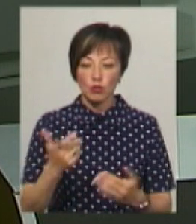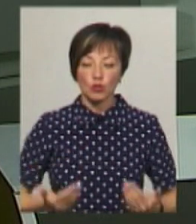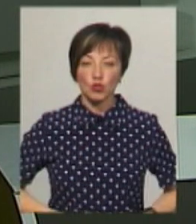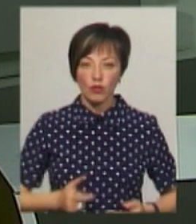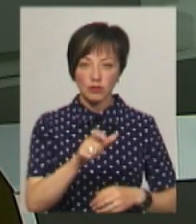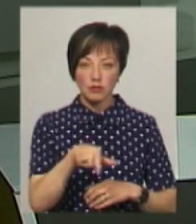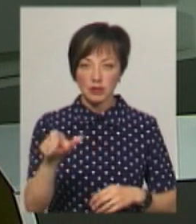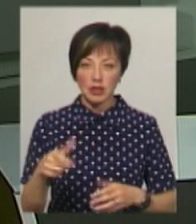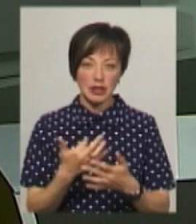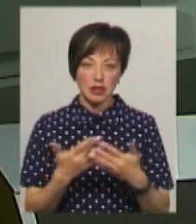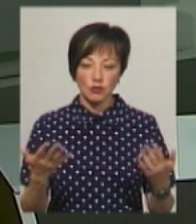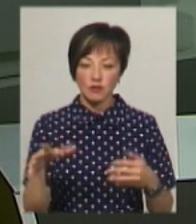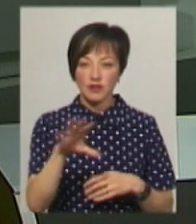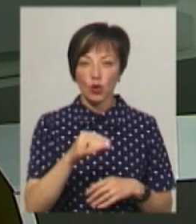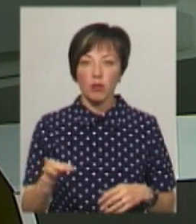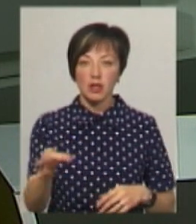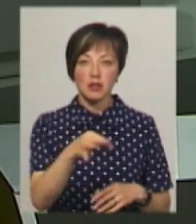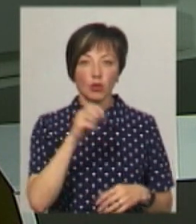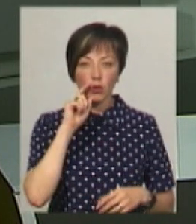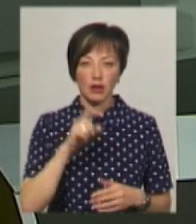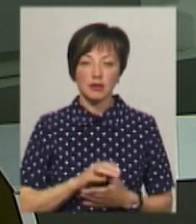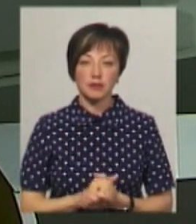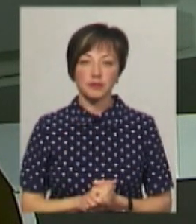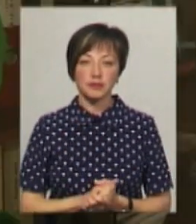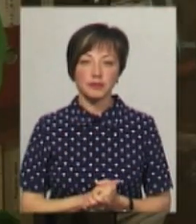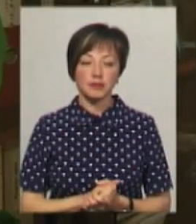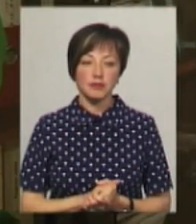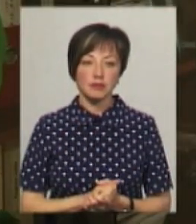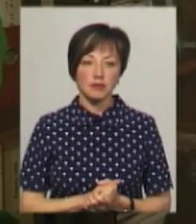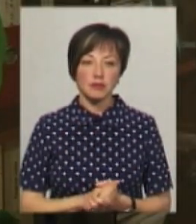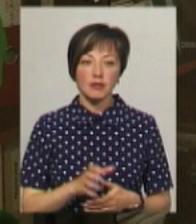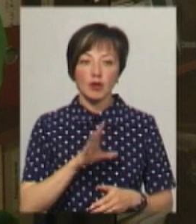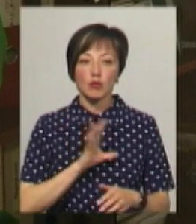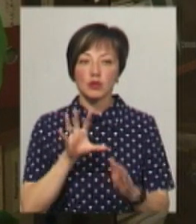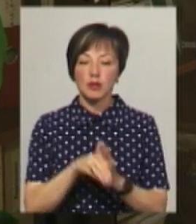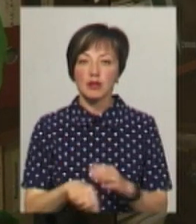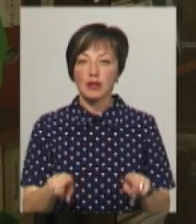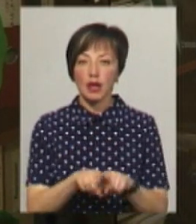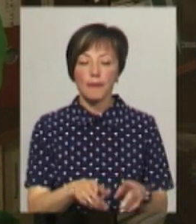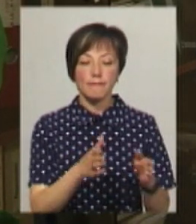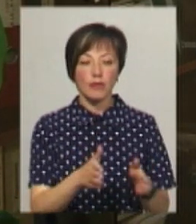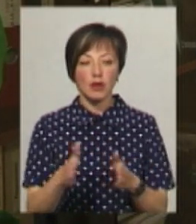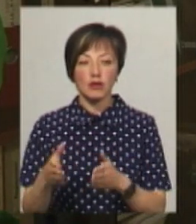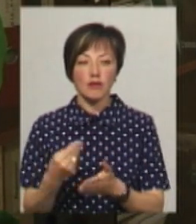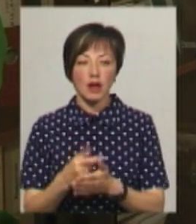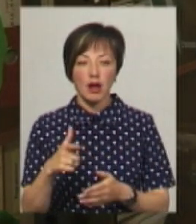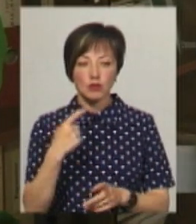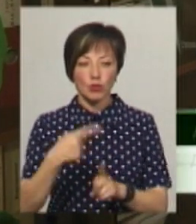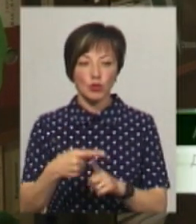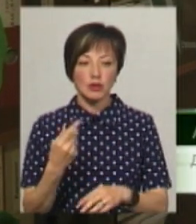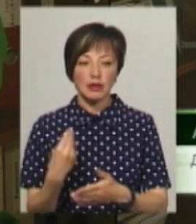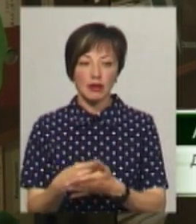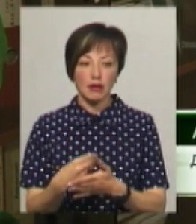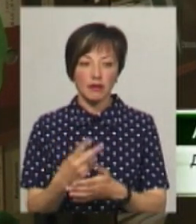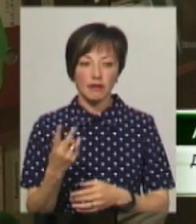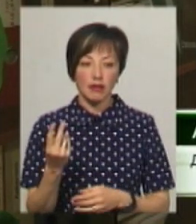побутових споживачів буде різною в усіх областях України. Було запроваджено такий якби механізм, вартість газу плюс тарифи на